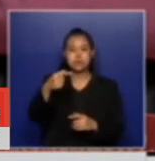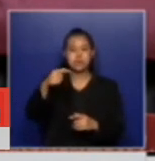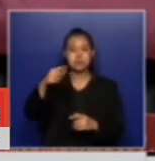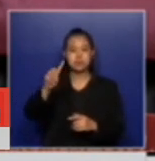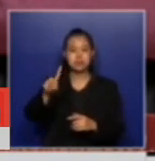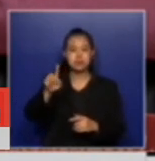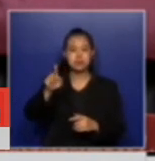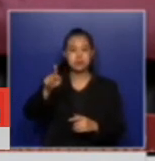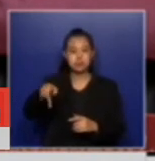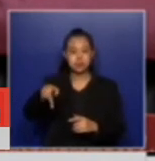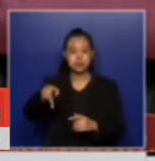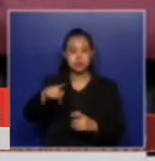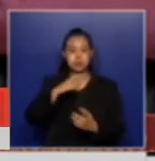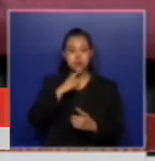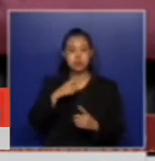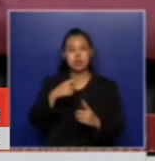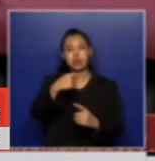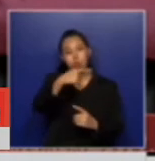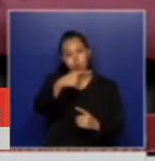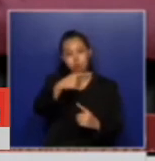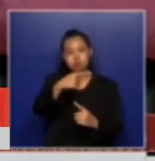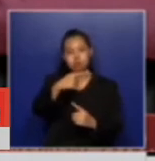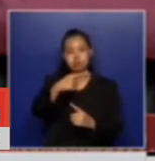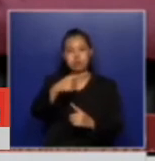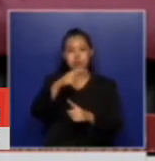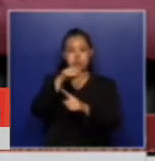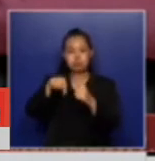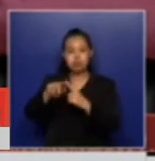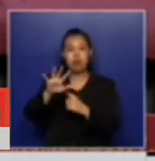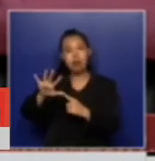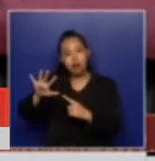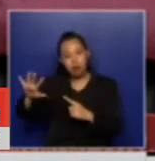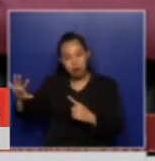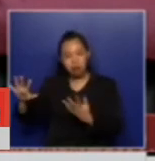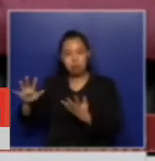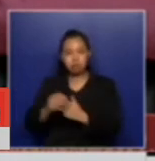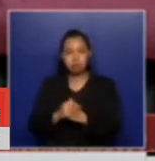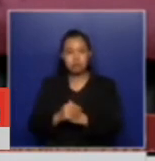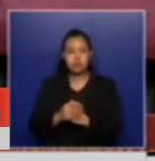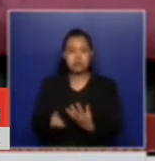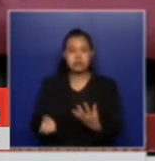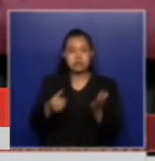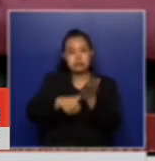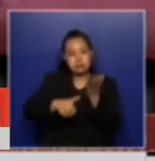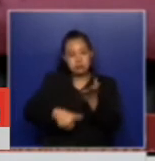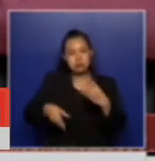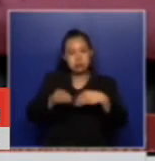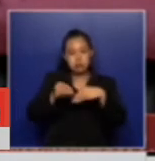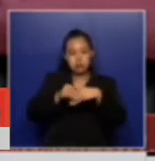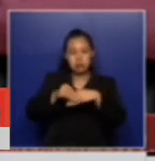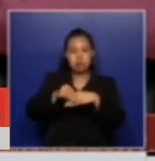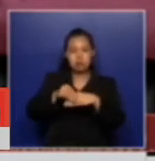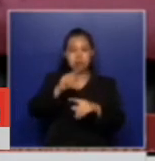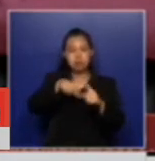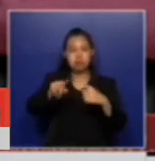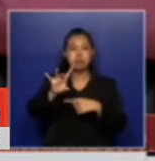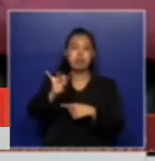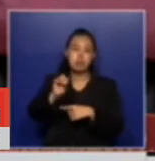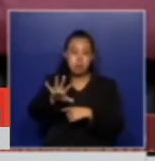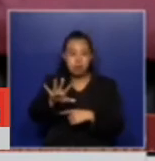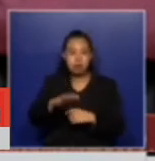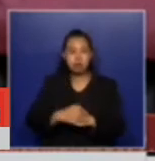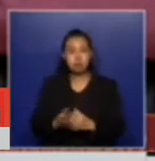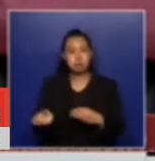5นี่ครัวเรือนของประเทศไทยนะครับจะสูงขึ้นถึงร้อยละ85ตรงนี้มันจะเป็